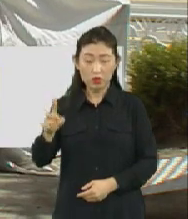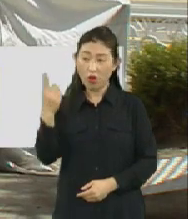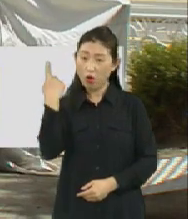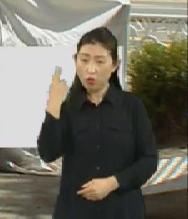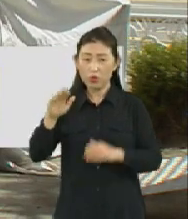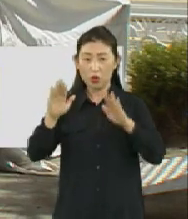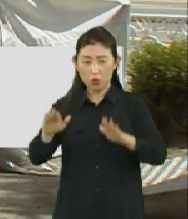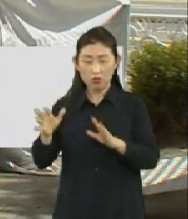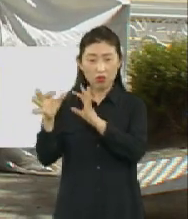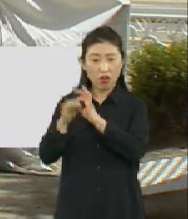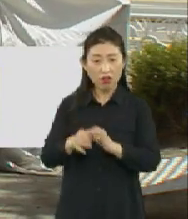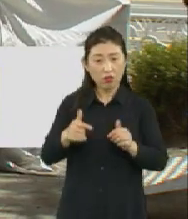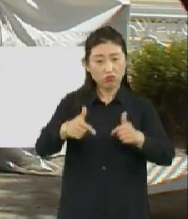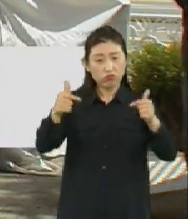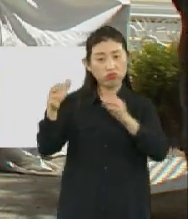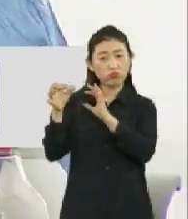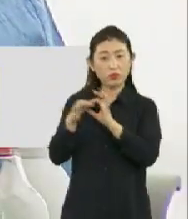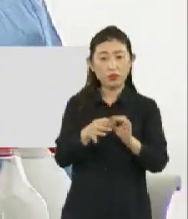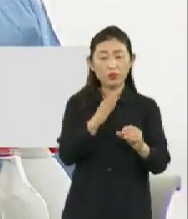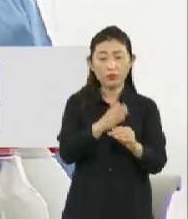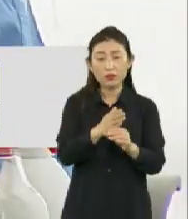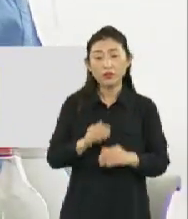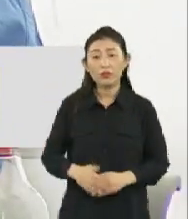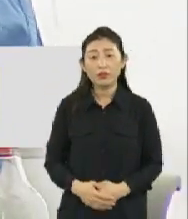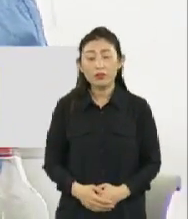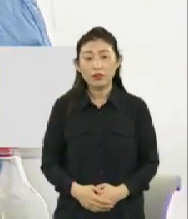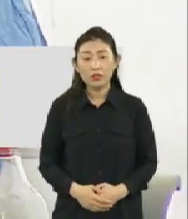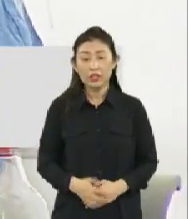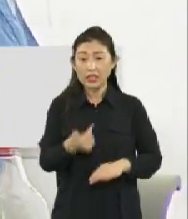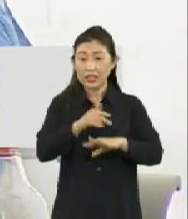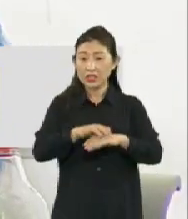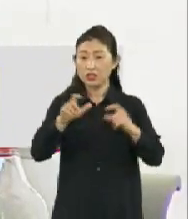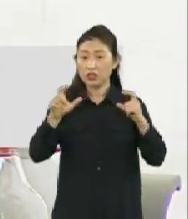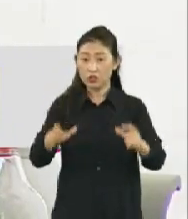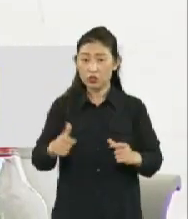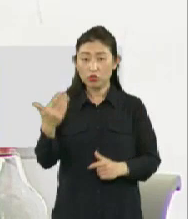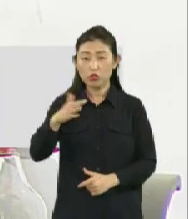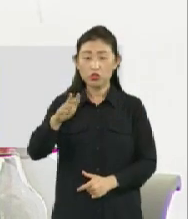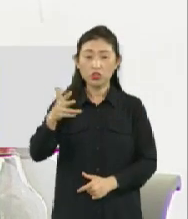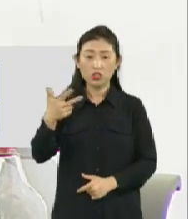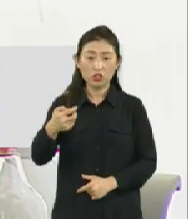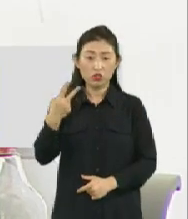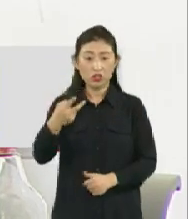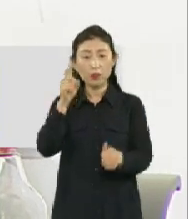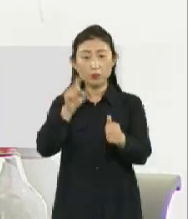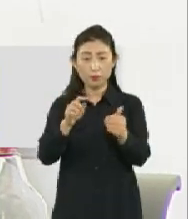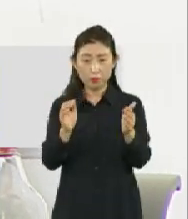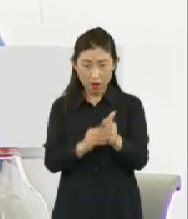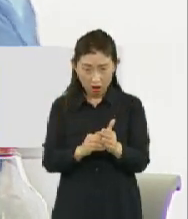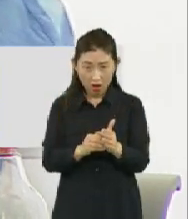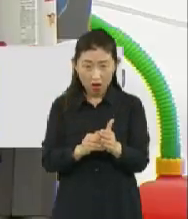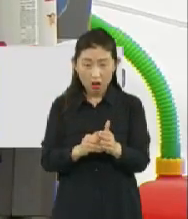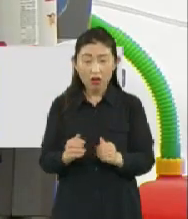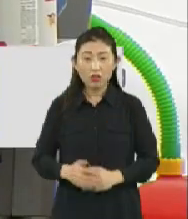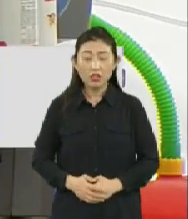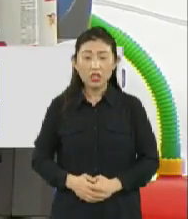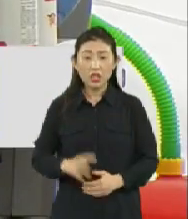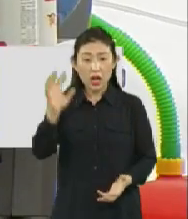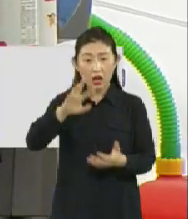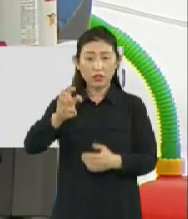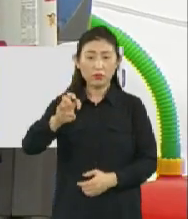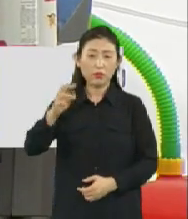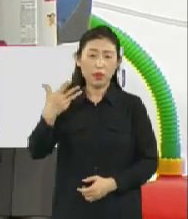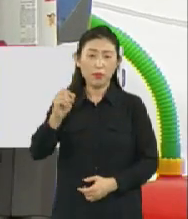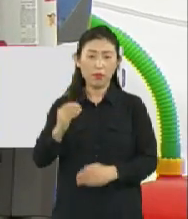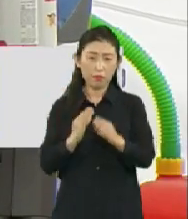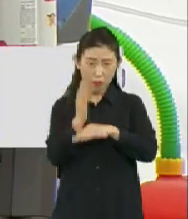24,822명을 기록하며 이틀 연속 증가세를 나타냈습니다. 대전에서는 9,072명이 확진돼 누적 확진자가 38만